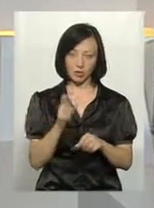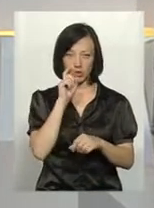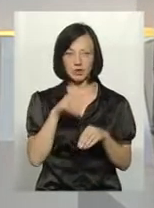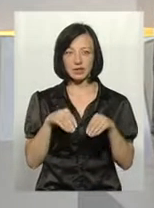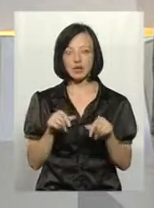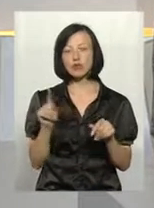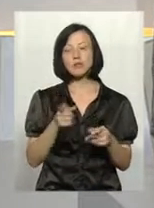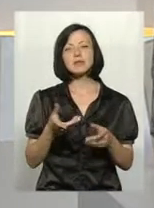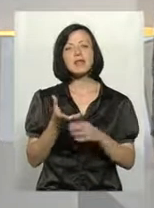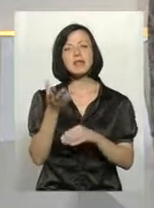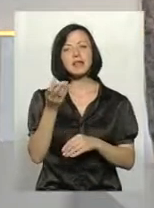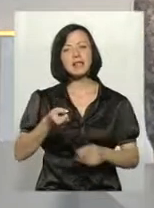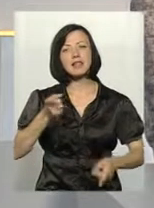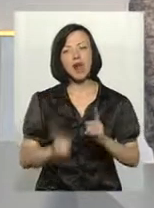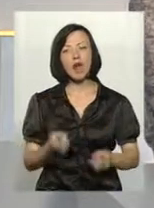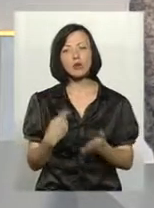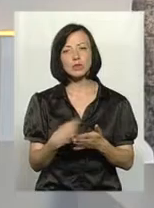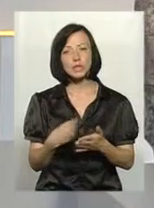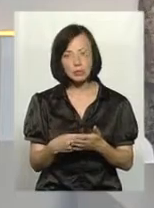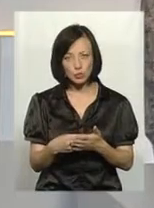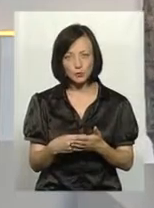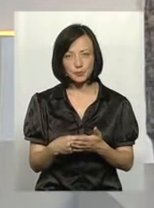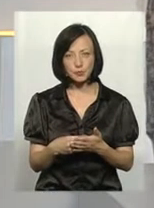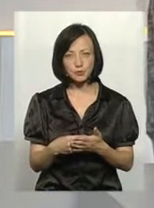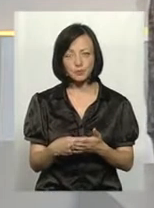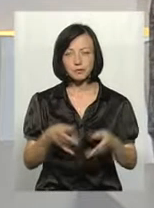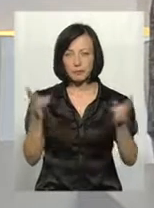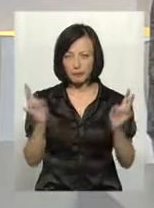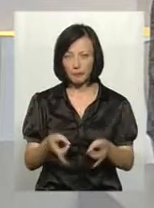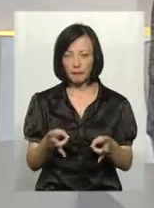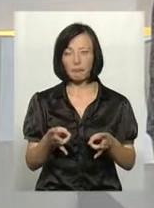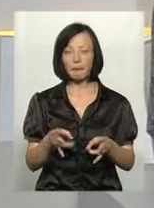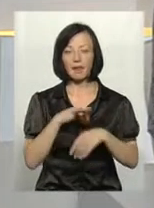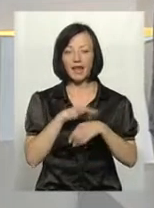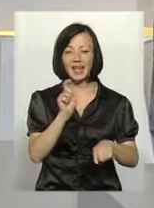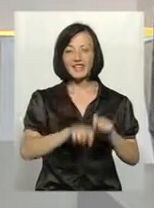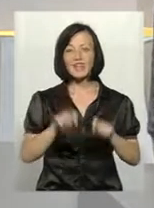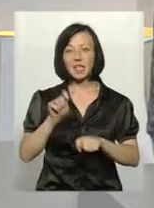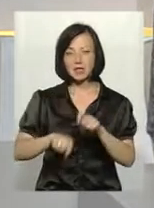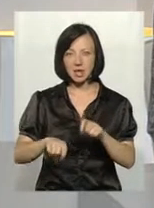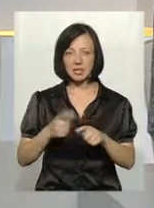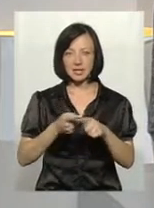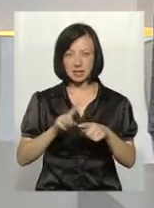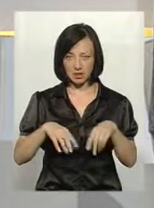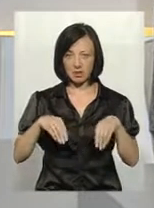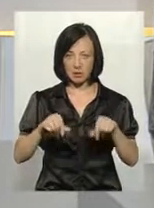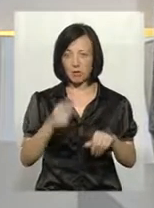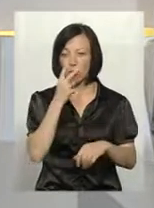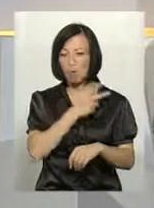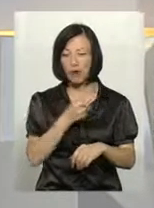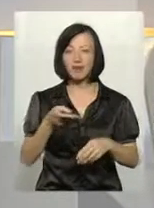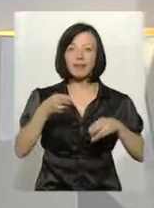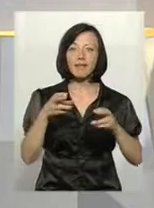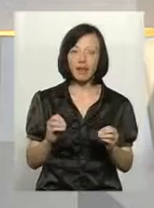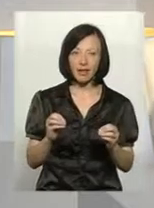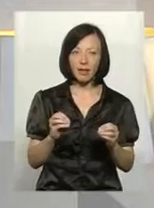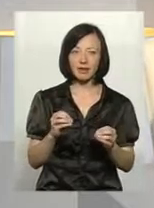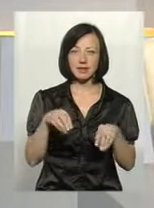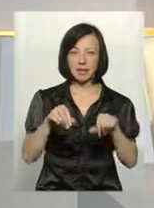щоб заплатити реальну ціну, потрібно провести інвентаризацію тих земель, побачити, де у ті